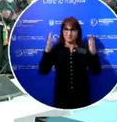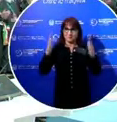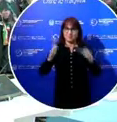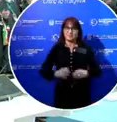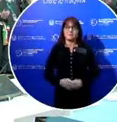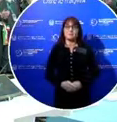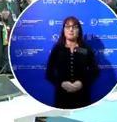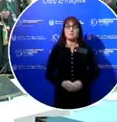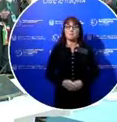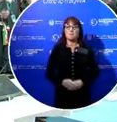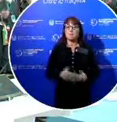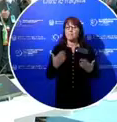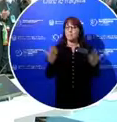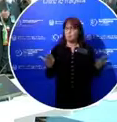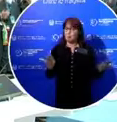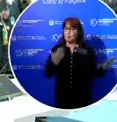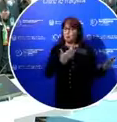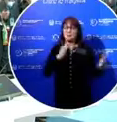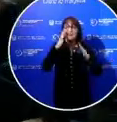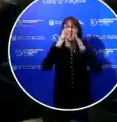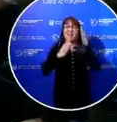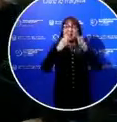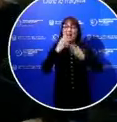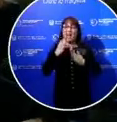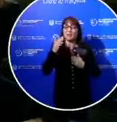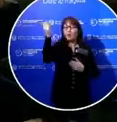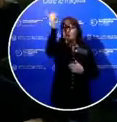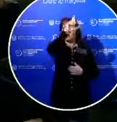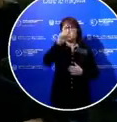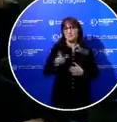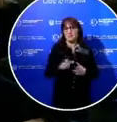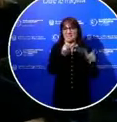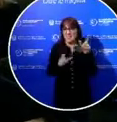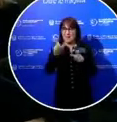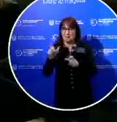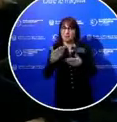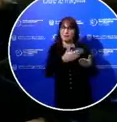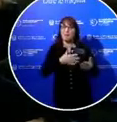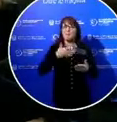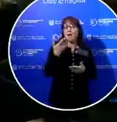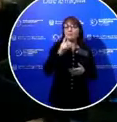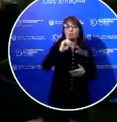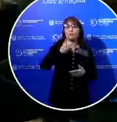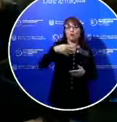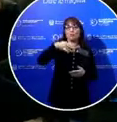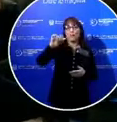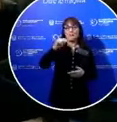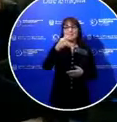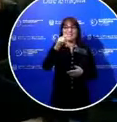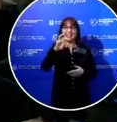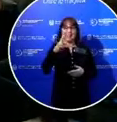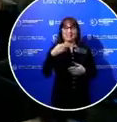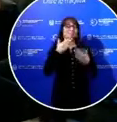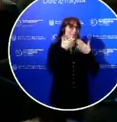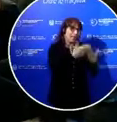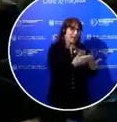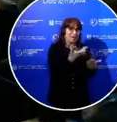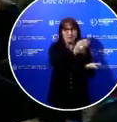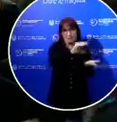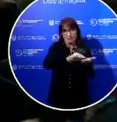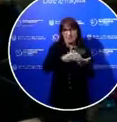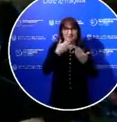È stato eseguito il canto degli italiani da parte del maestro Giorgio Misteri, che ringraziamo per la sua presenza.